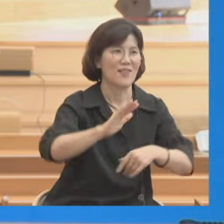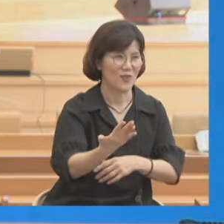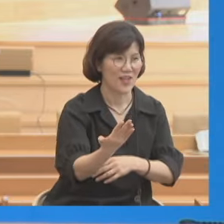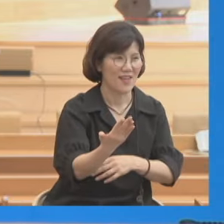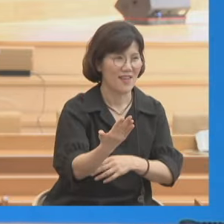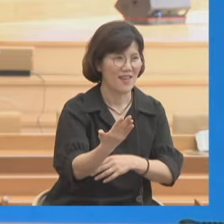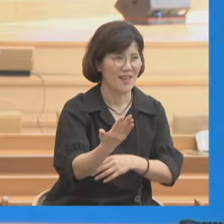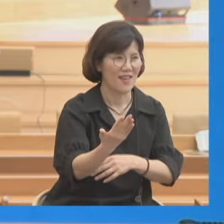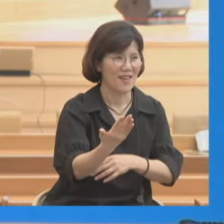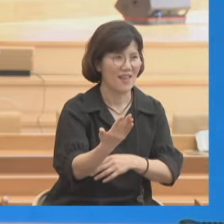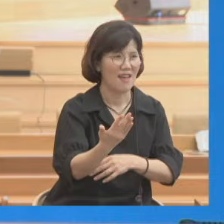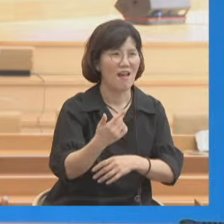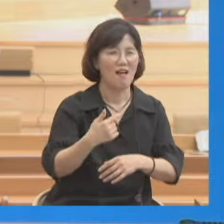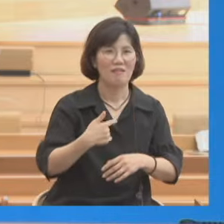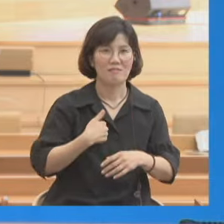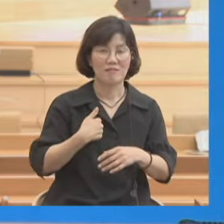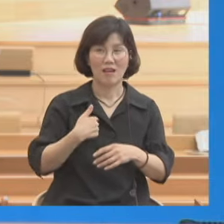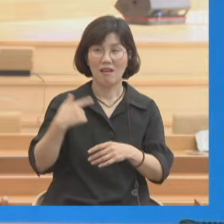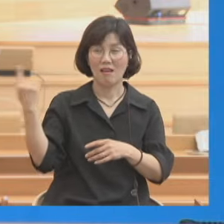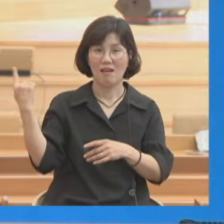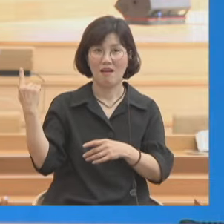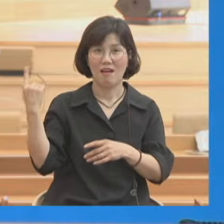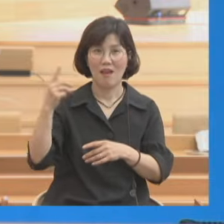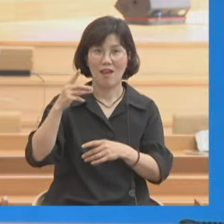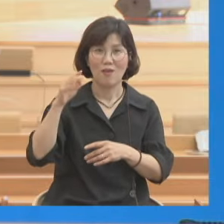것처럼 퇴행성 관절염 각성.